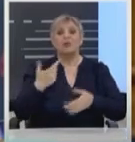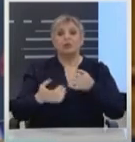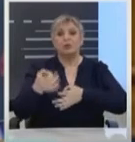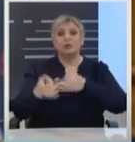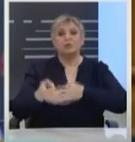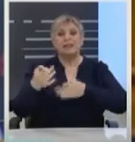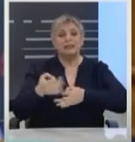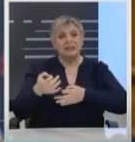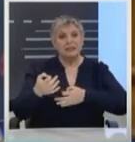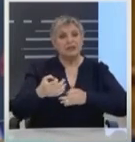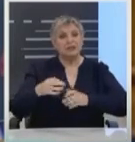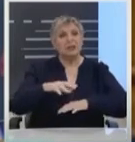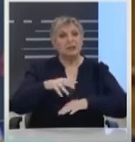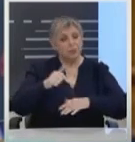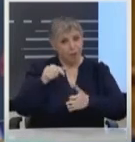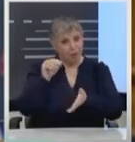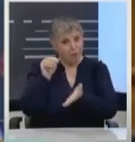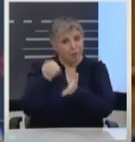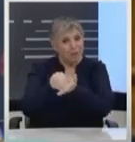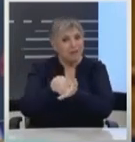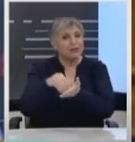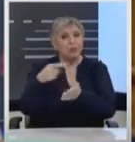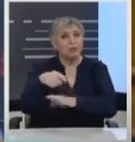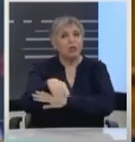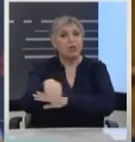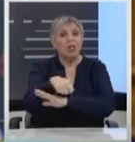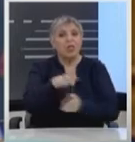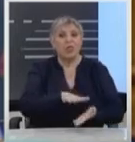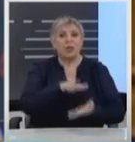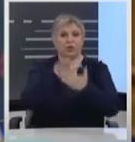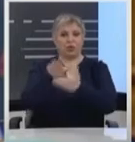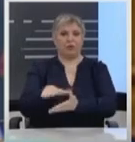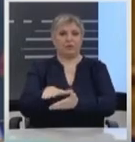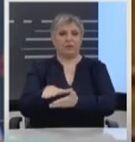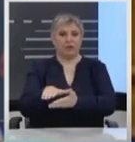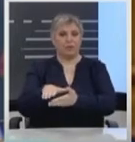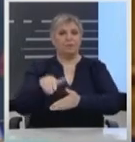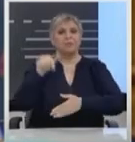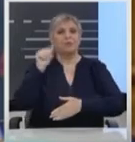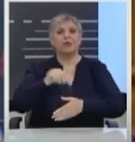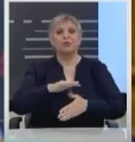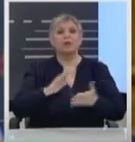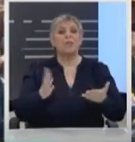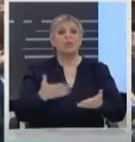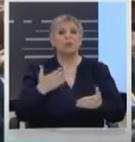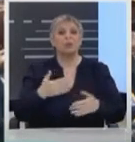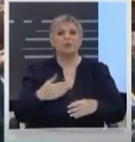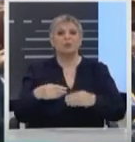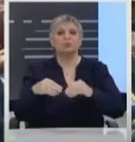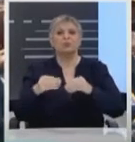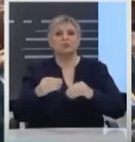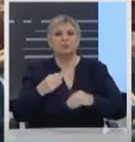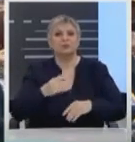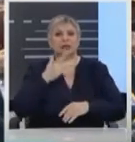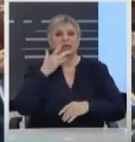δικογραφία. Στη δικογραφία λοιπόν της περιβόητης αυτής υπόθεσης της μαύρης αγοράς χρυσού. Ήσυχα παρακαλώ. Τι είστε